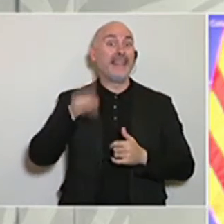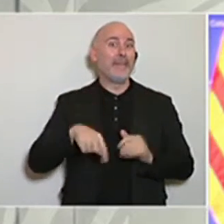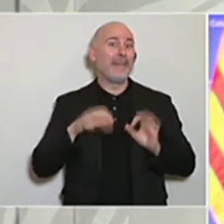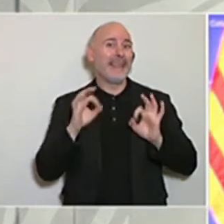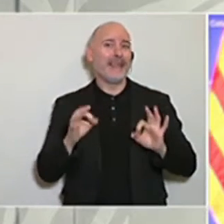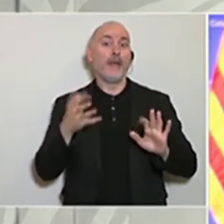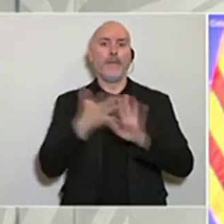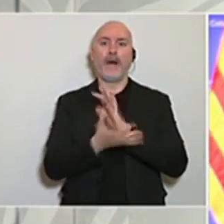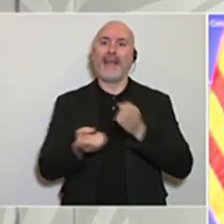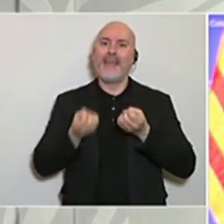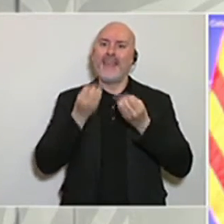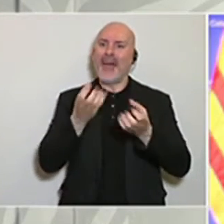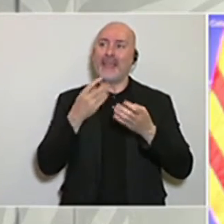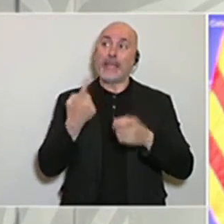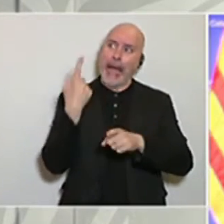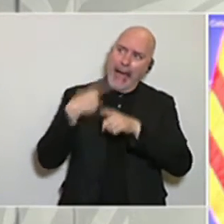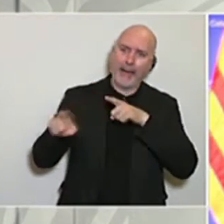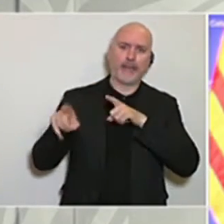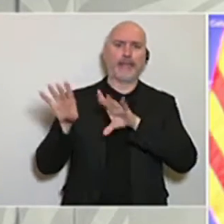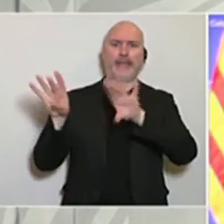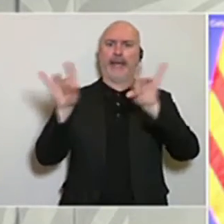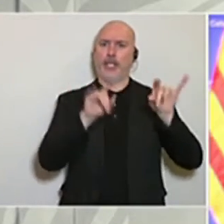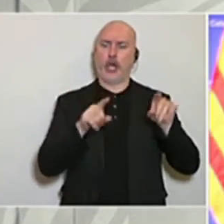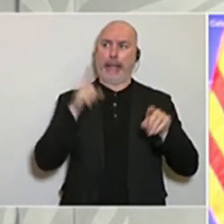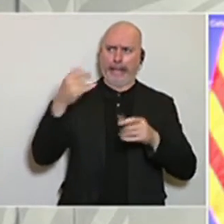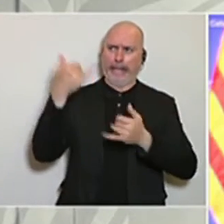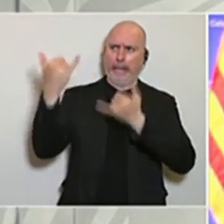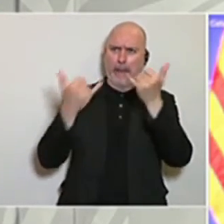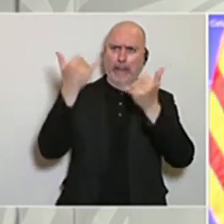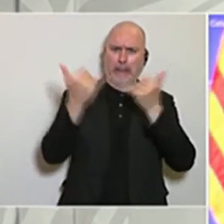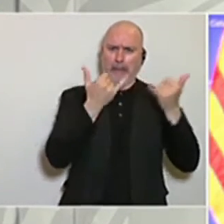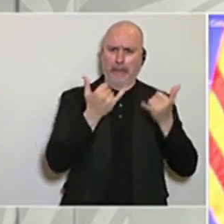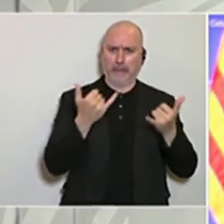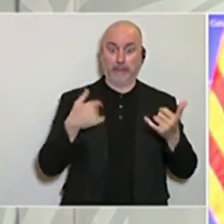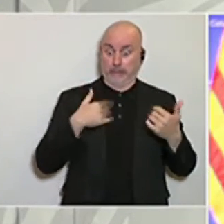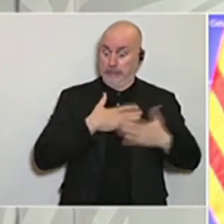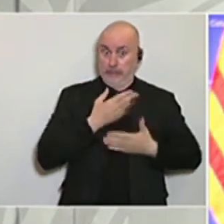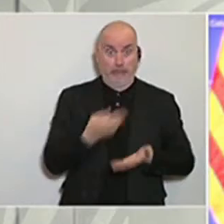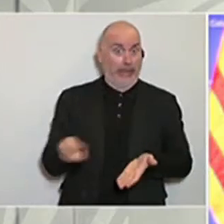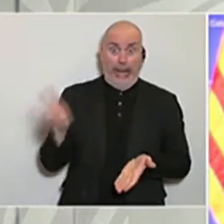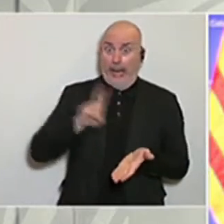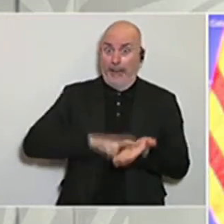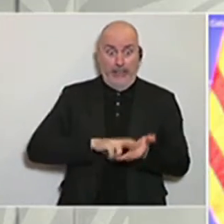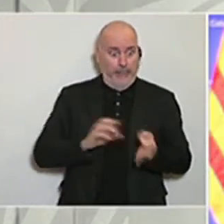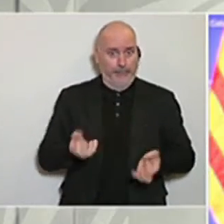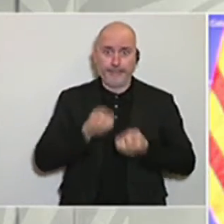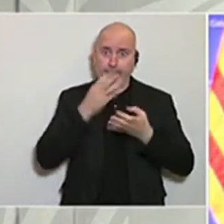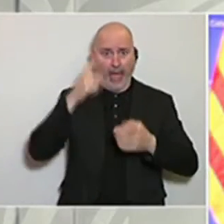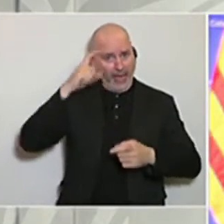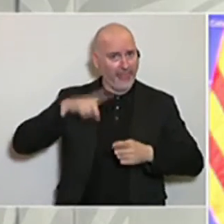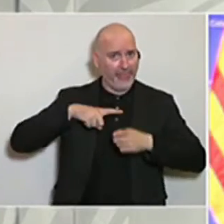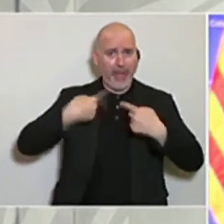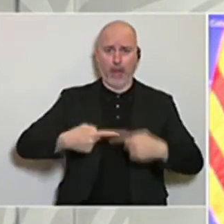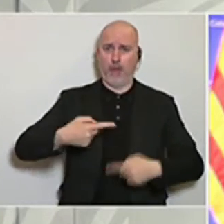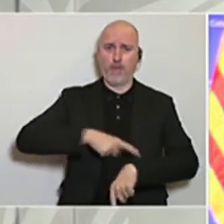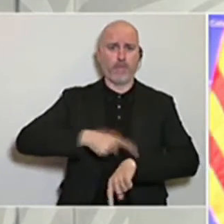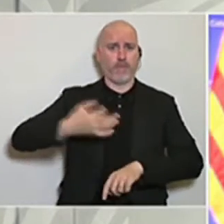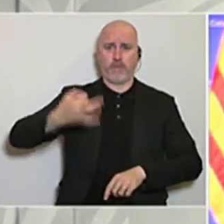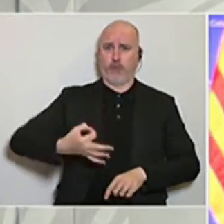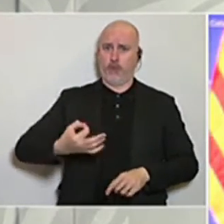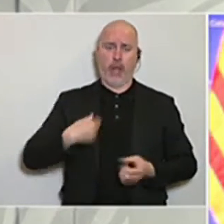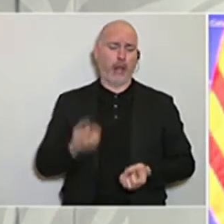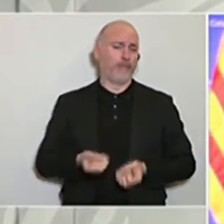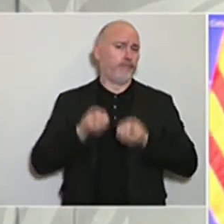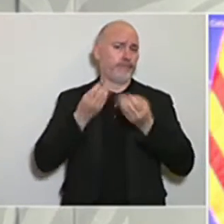traslladar dades d'altres territoris, no? Per tant, nosaltres reiterem, cada dia donem les dades que com a govern tenim, vam ampliar aquestes dades tal com